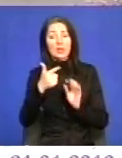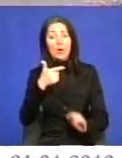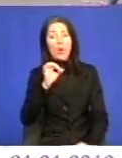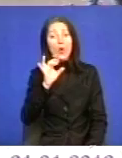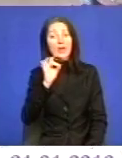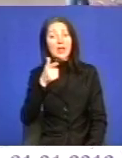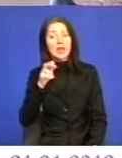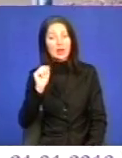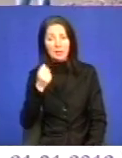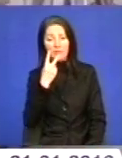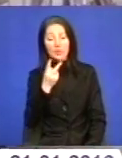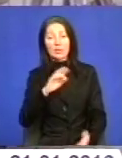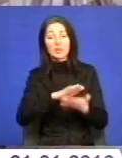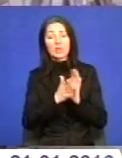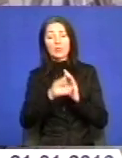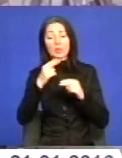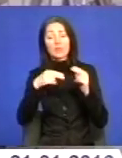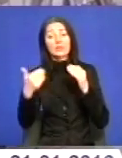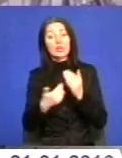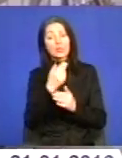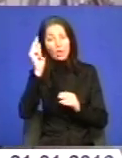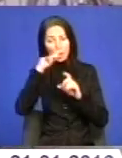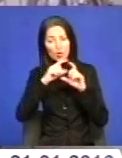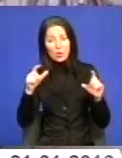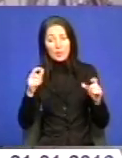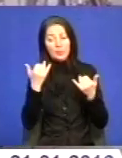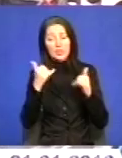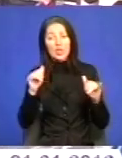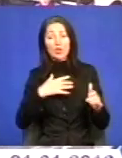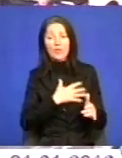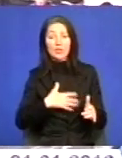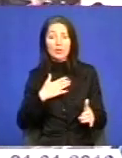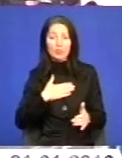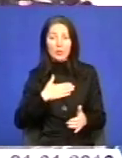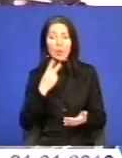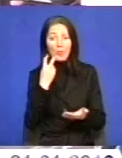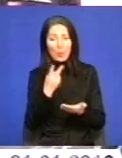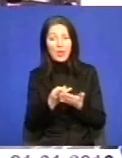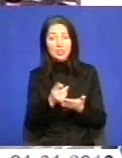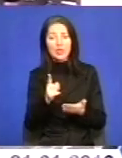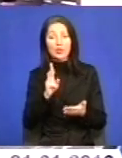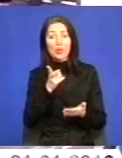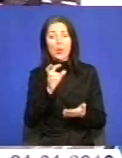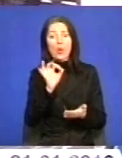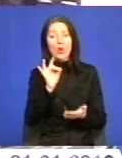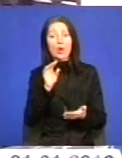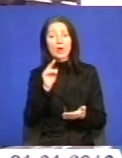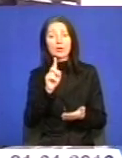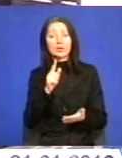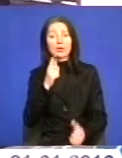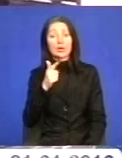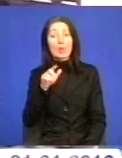де оглянув стан будівництва нової школи. Надзвичайно важливо, що ми побачили, що Коропецько вирішив, що